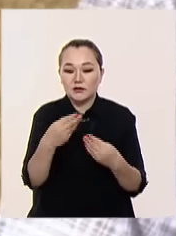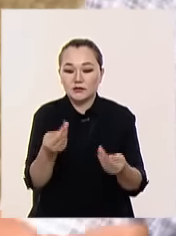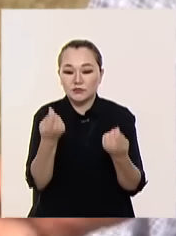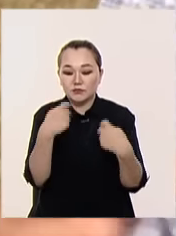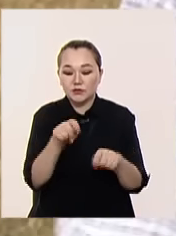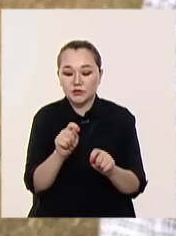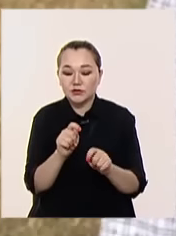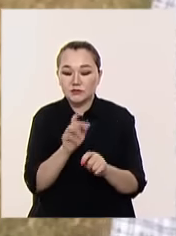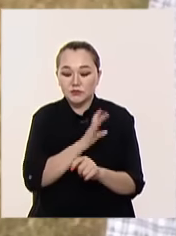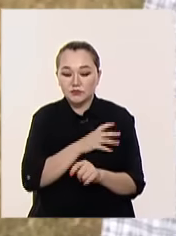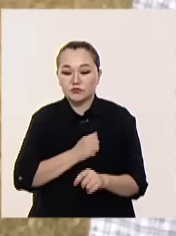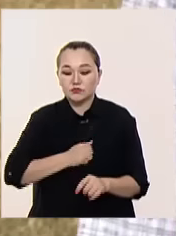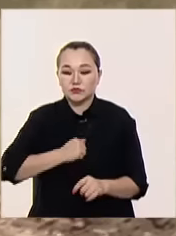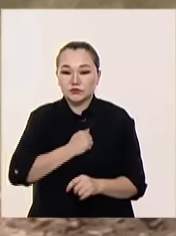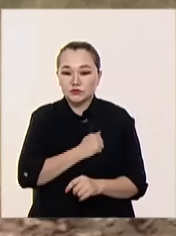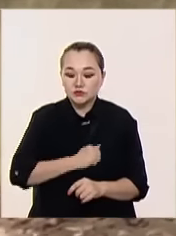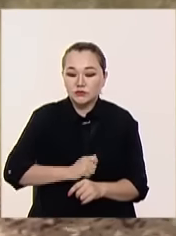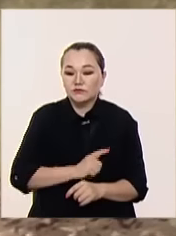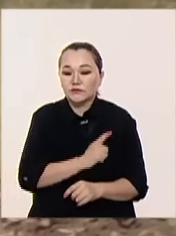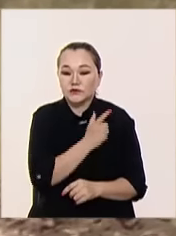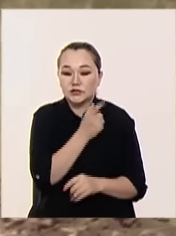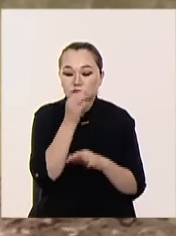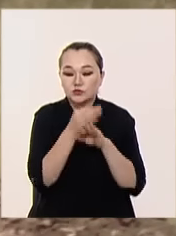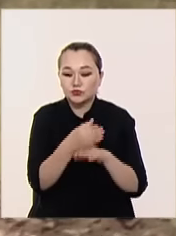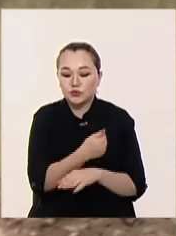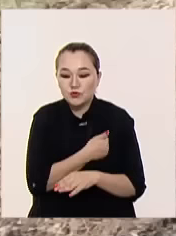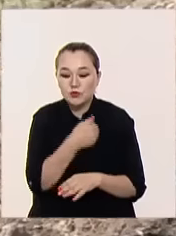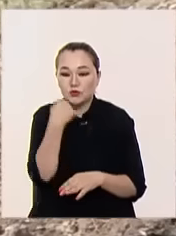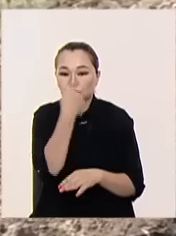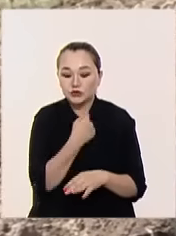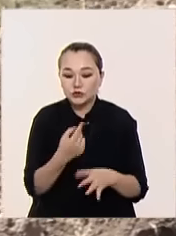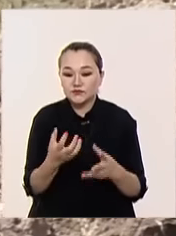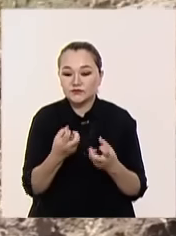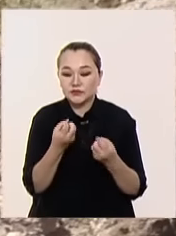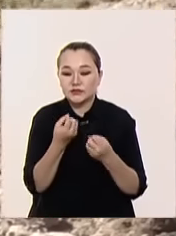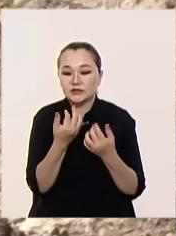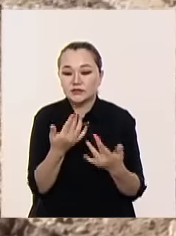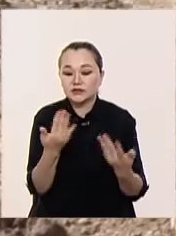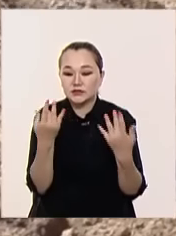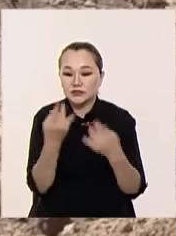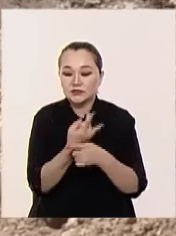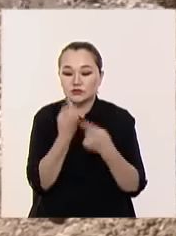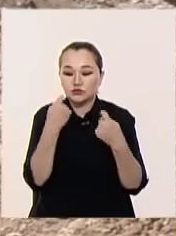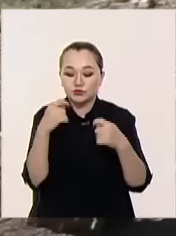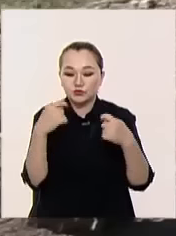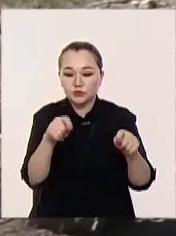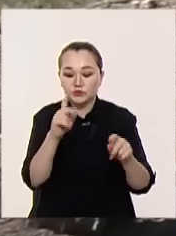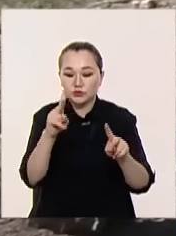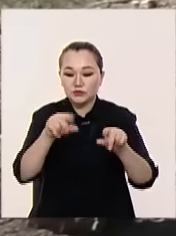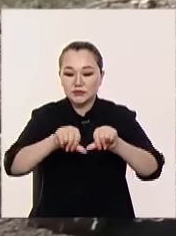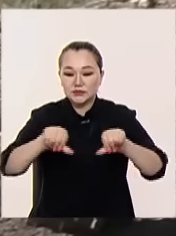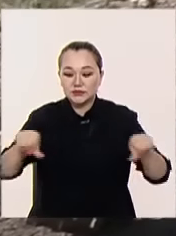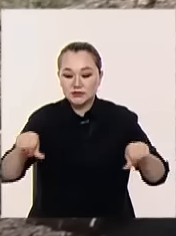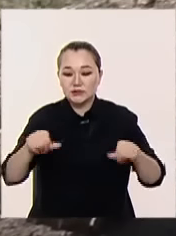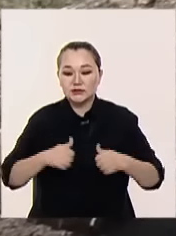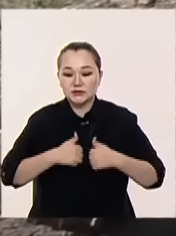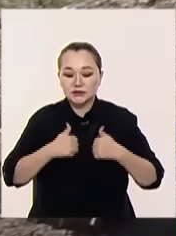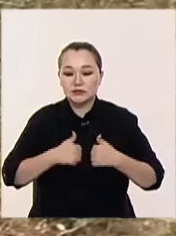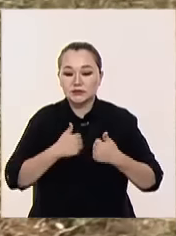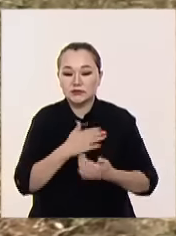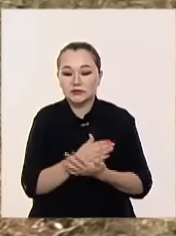біз наразылық білдіреміз. Жекеге өткен соң да бірнеше рет сатылымға түскен жайылымды бәзбіреулер қоршап алуға тырысып бағуда деп